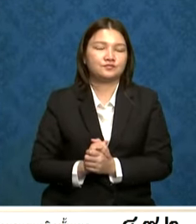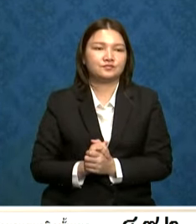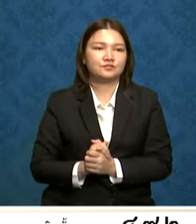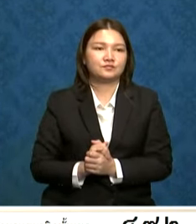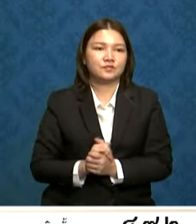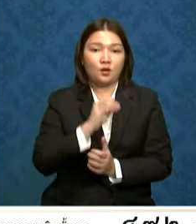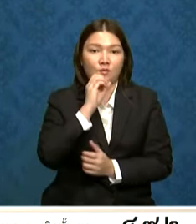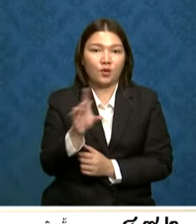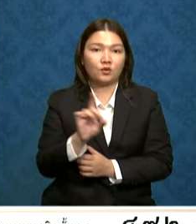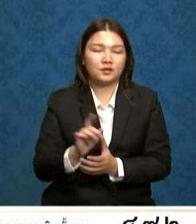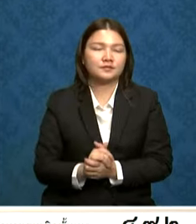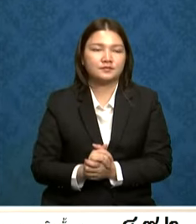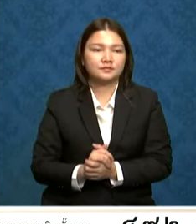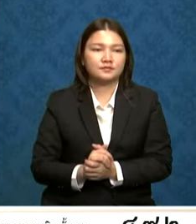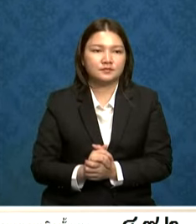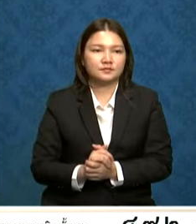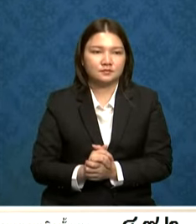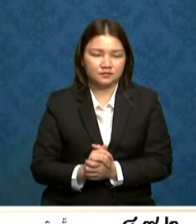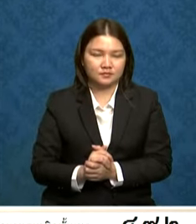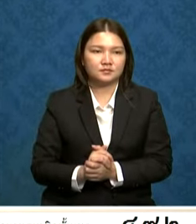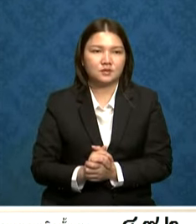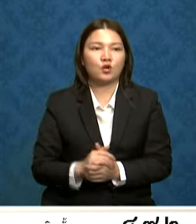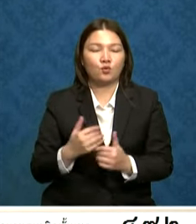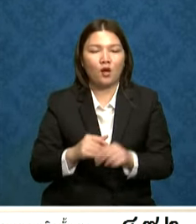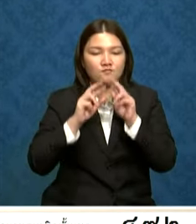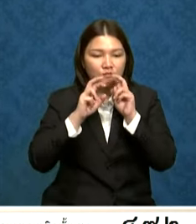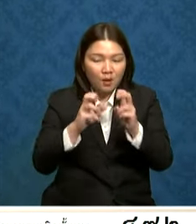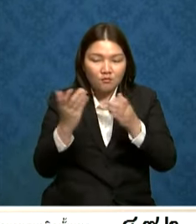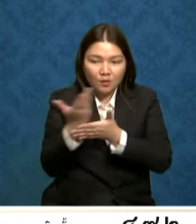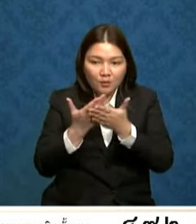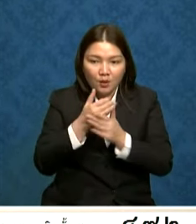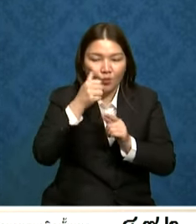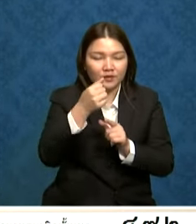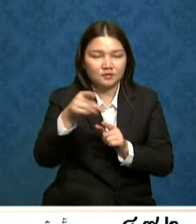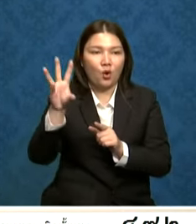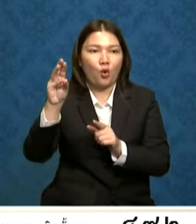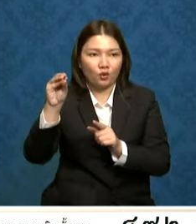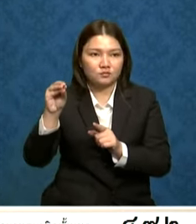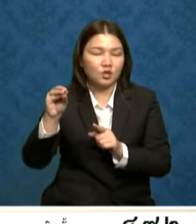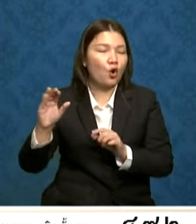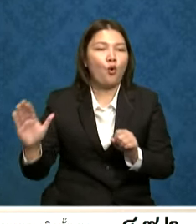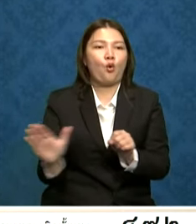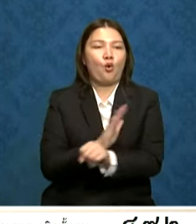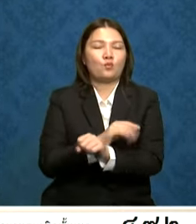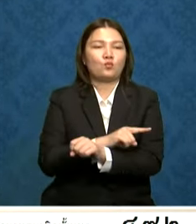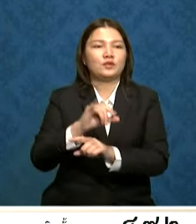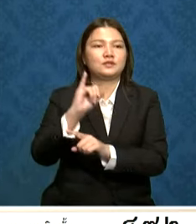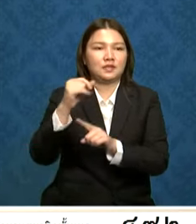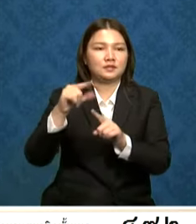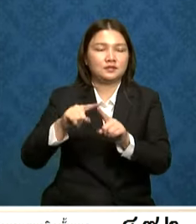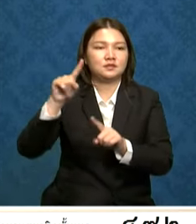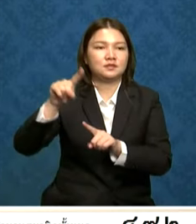ได้กำหนดระยะเวลาพิจารณาศึกษาไว้60วันครบกำหนดเมื่อวันจันทร์ที่ 1เมษายน